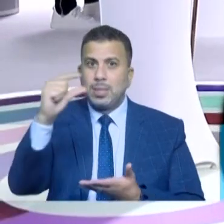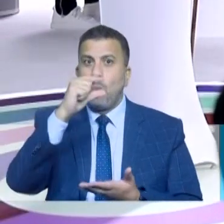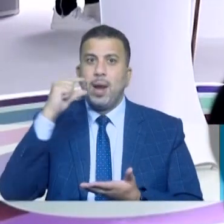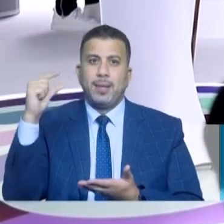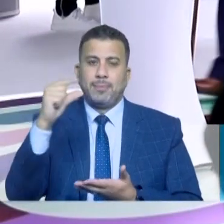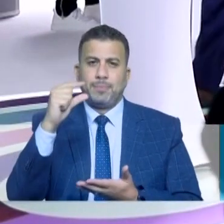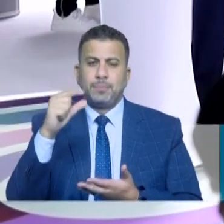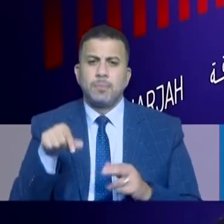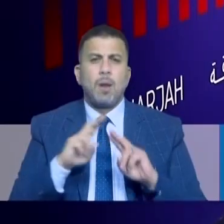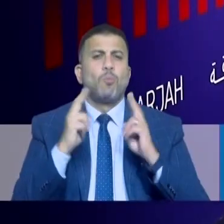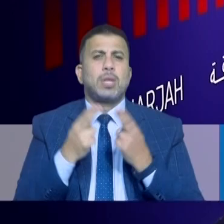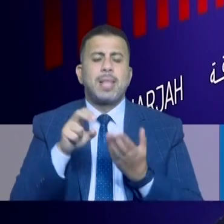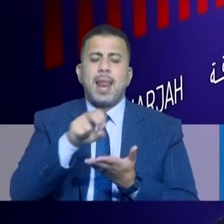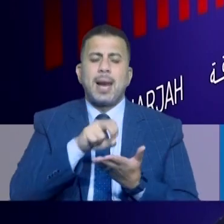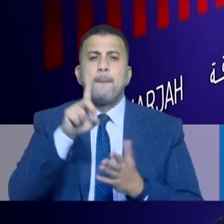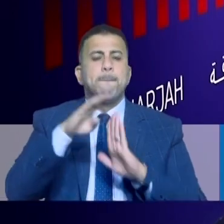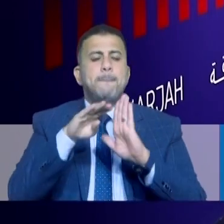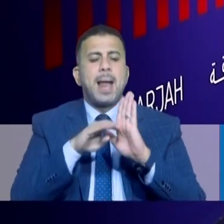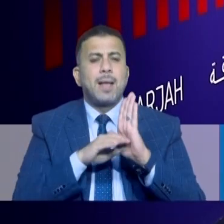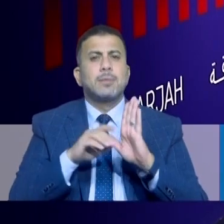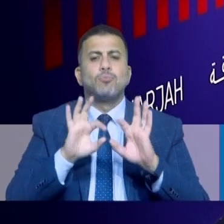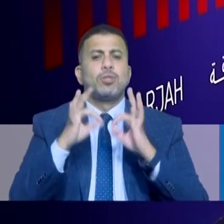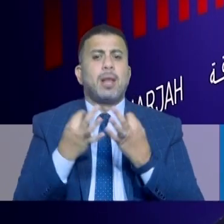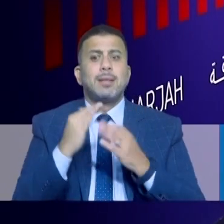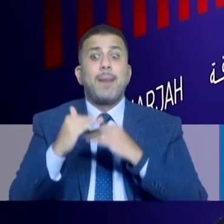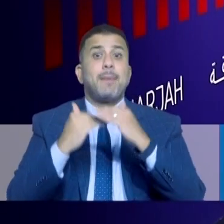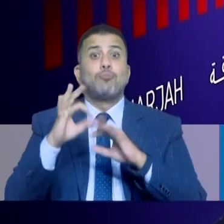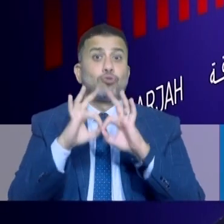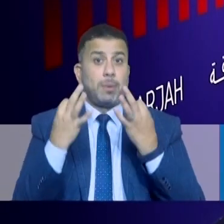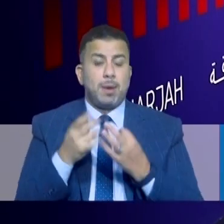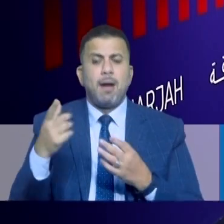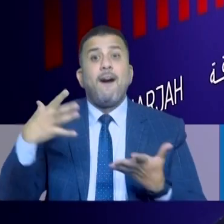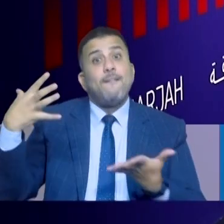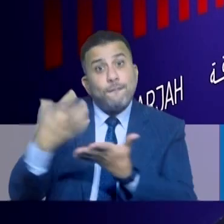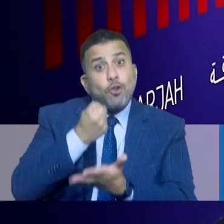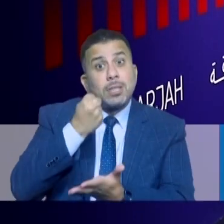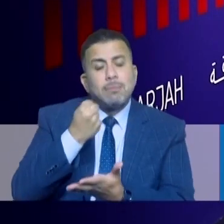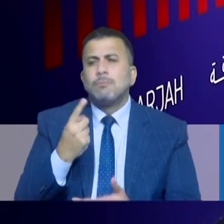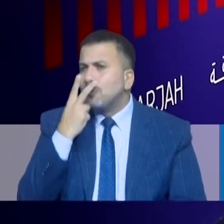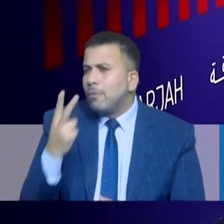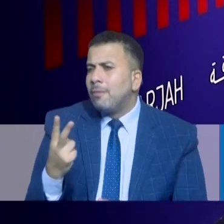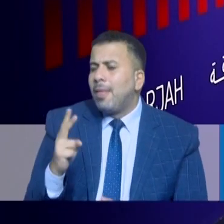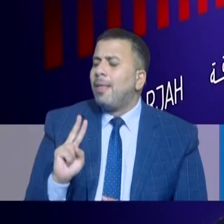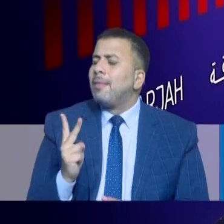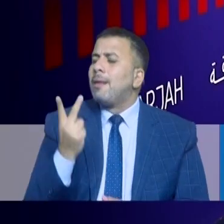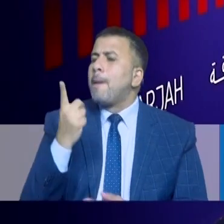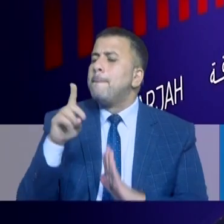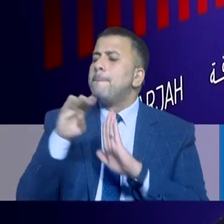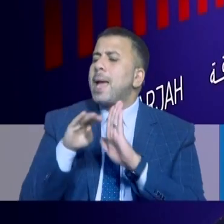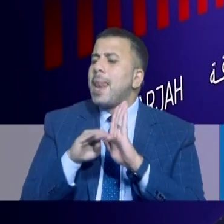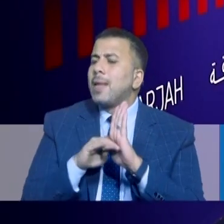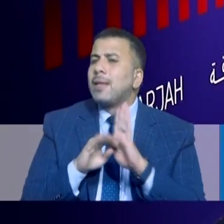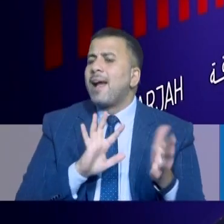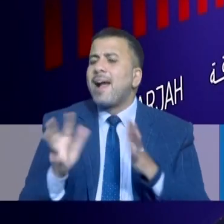والدولي المنتدى الاقليمي للبيانات والتنميه المجتمعيه فرصه لاستكشاف احدث التطورات في مجال البيان